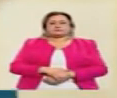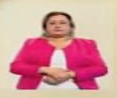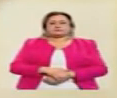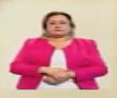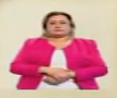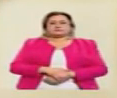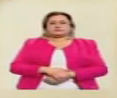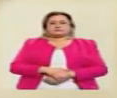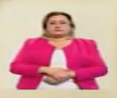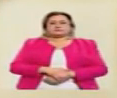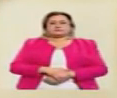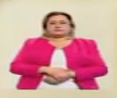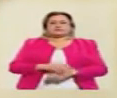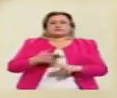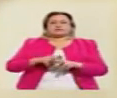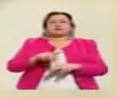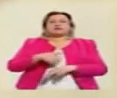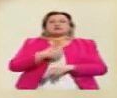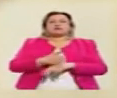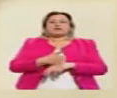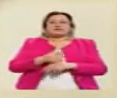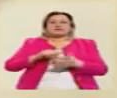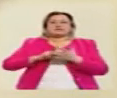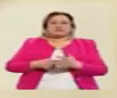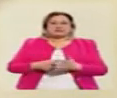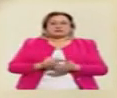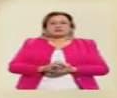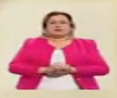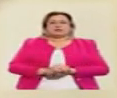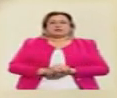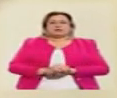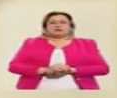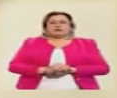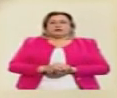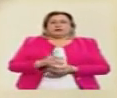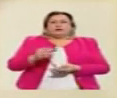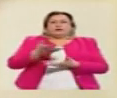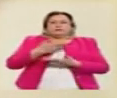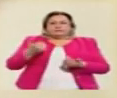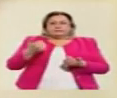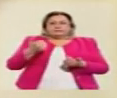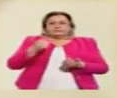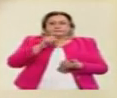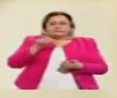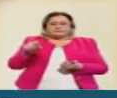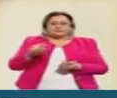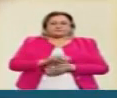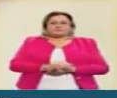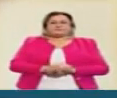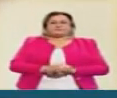жатыр. Өзіңіз білесіз, өте жақсы. Сонымен бірге жалпы Қазақстан халқы ассамблеясының қажеттілігі